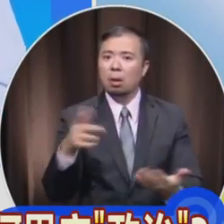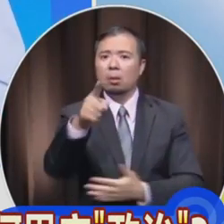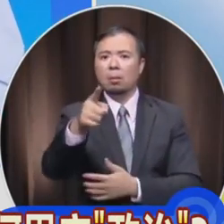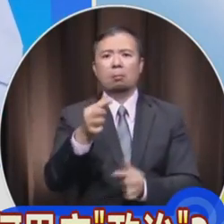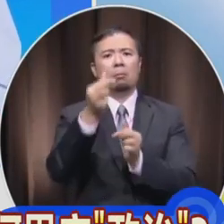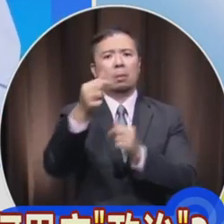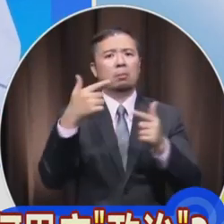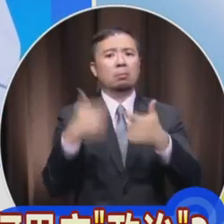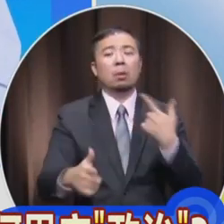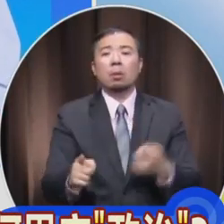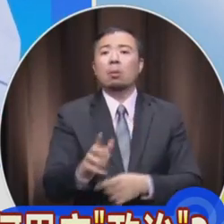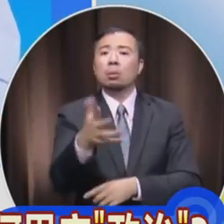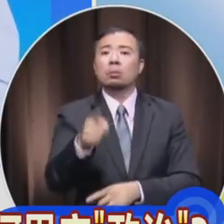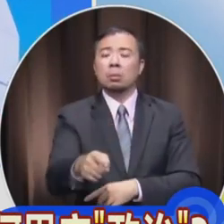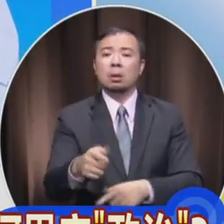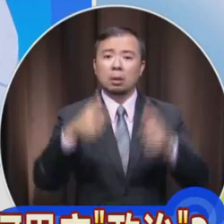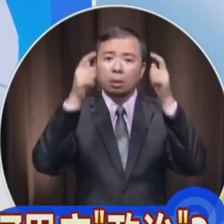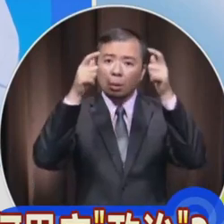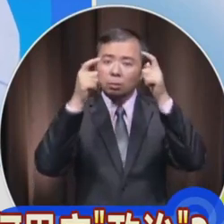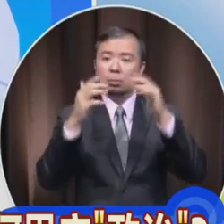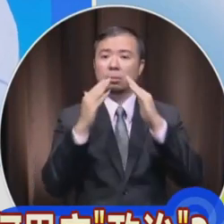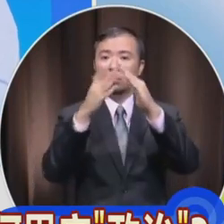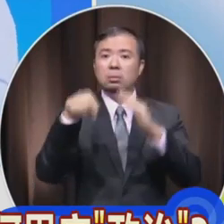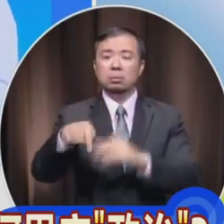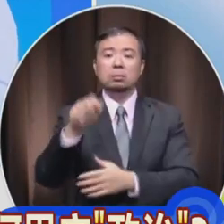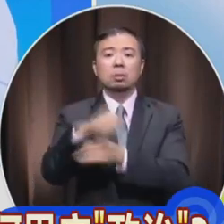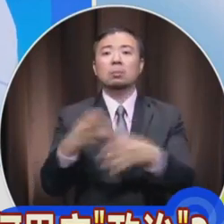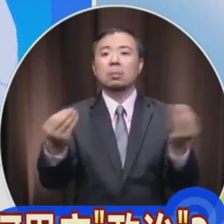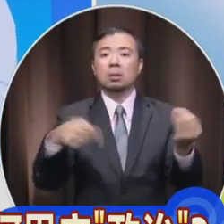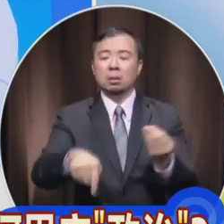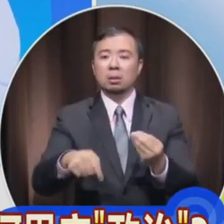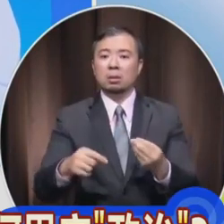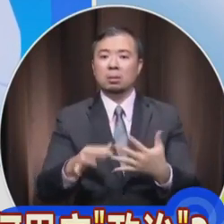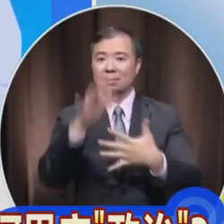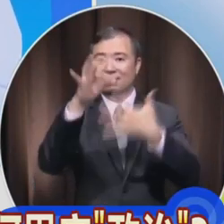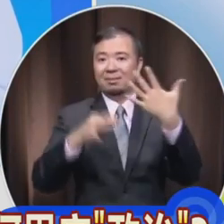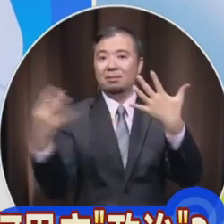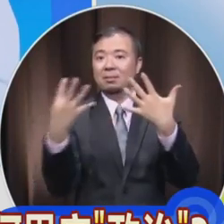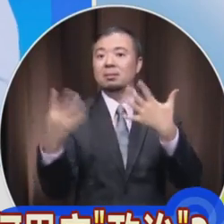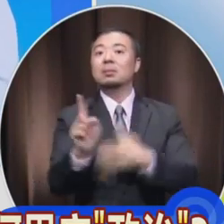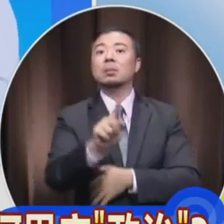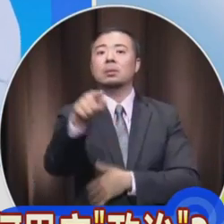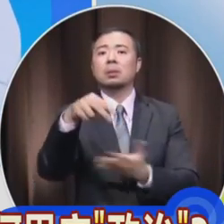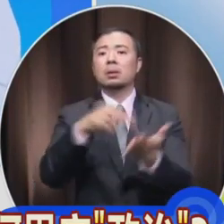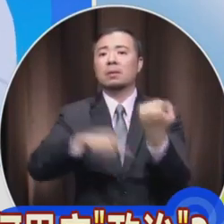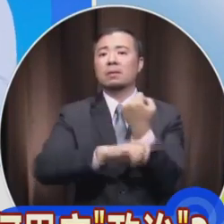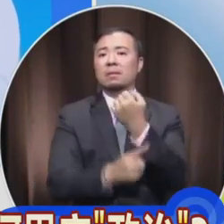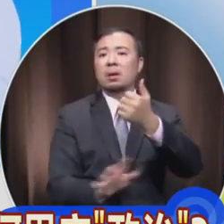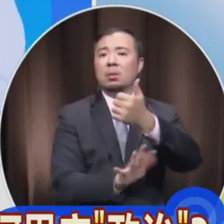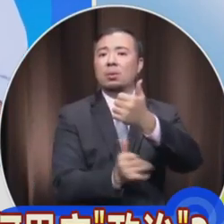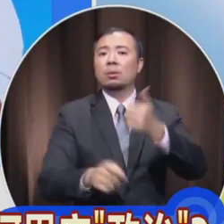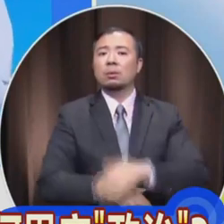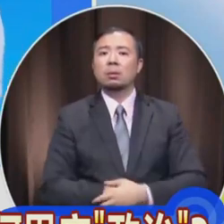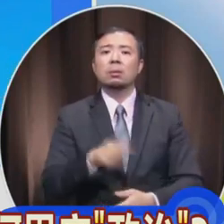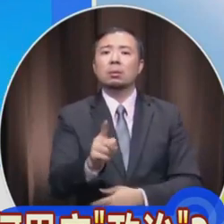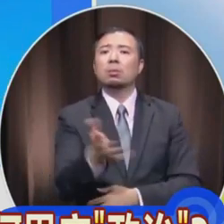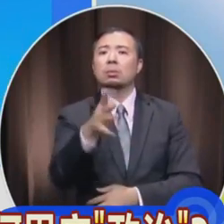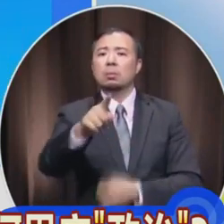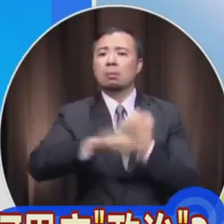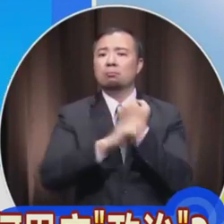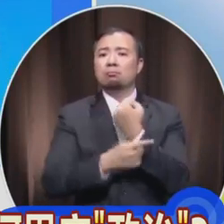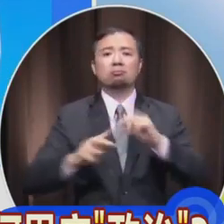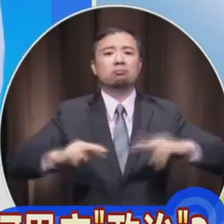批准？按照集会游戏，集会游戏法第四条是什么？你是立法委员，明文规定的是什么？你为什么不修这个法律？所